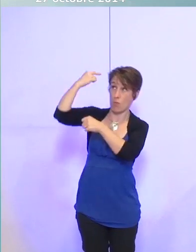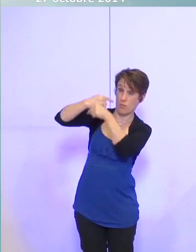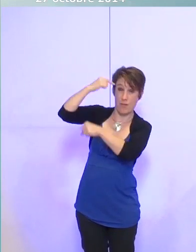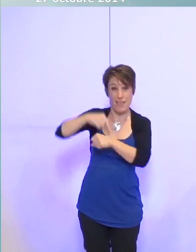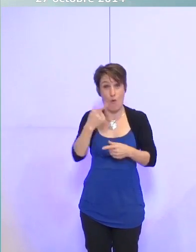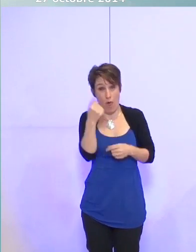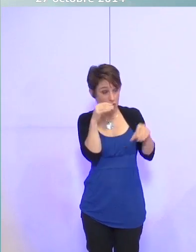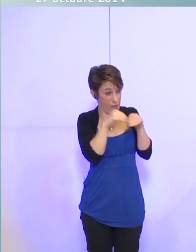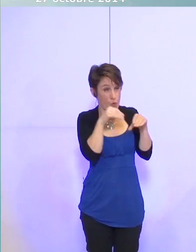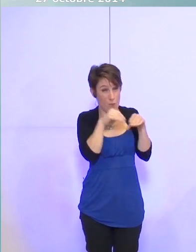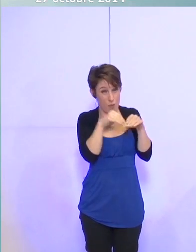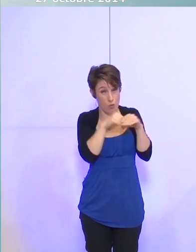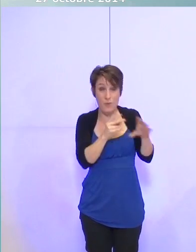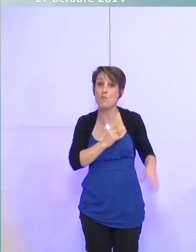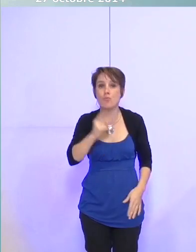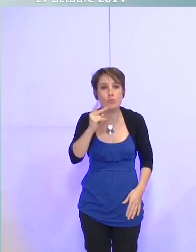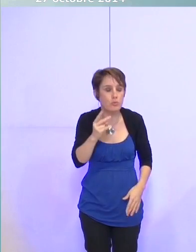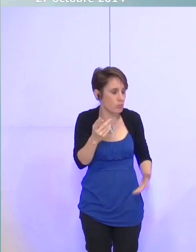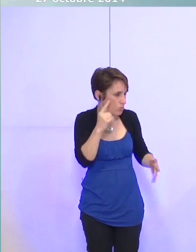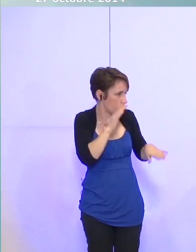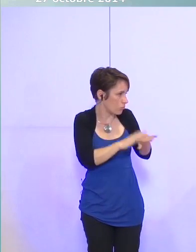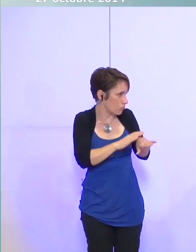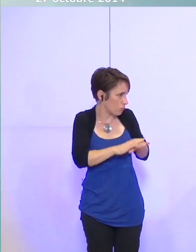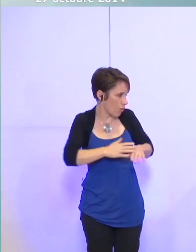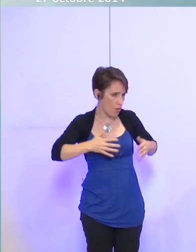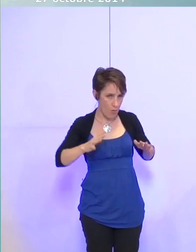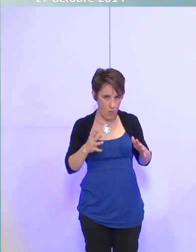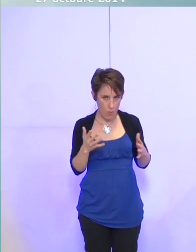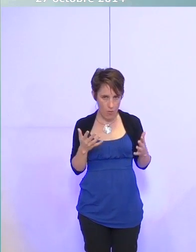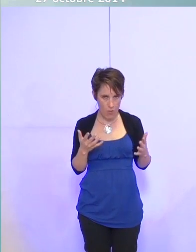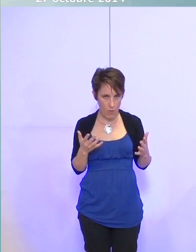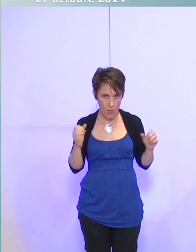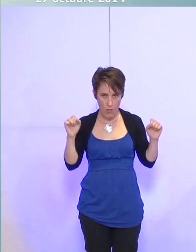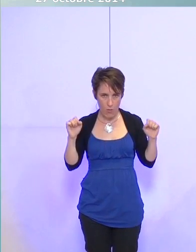Bruxelles. Alors, je ne vois pas comment on peut arriver, si vous